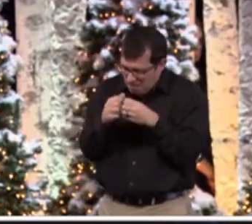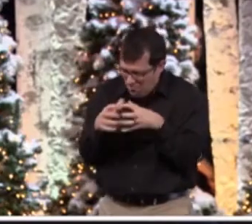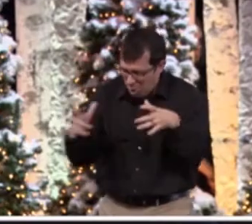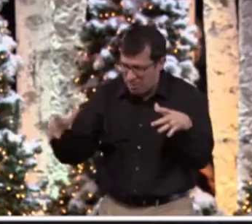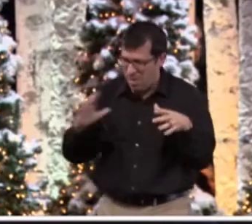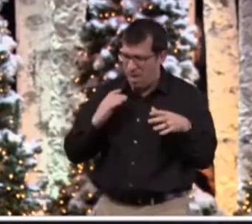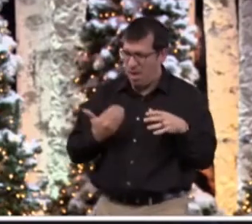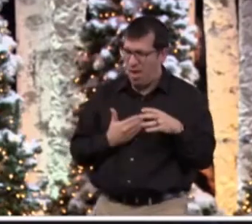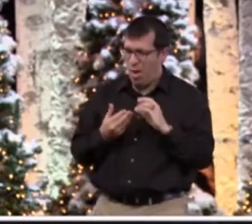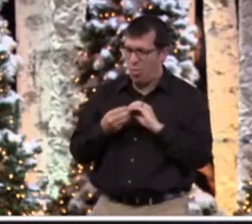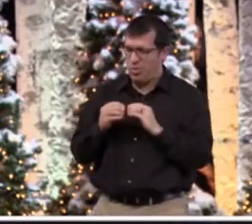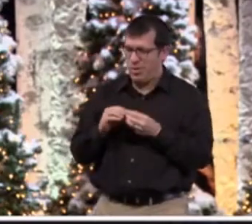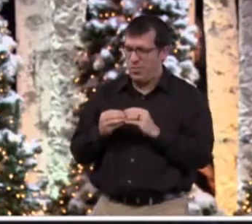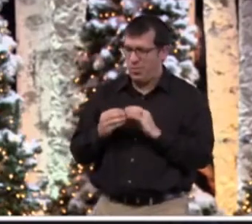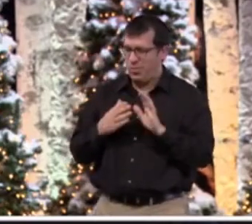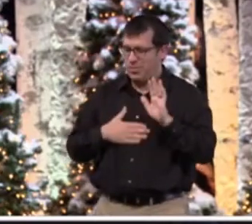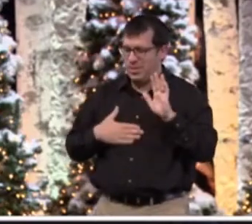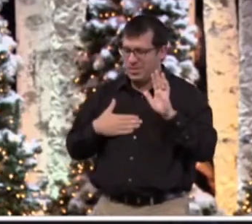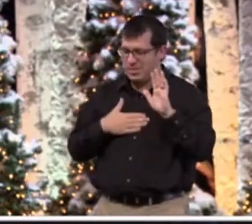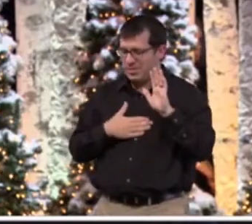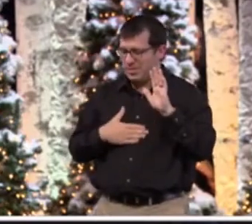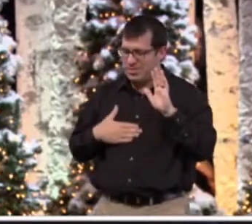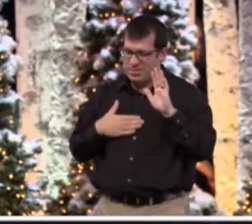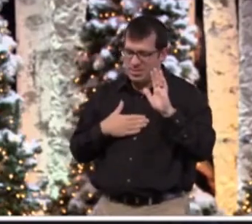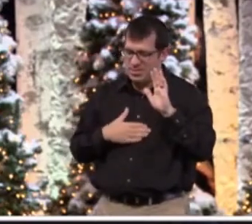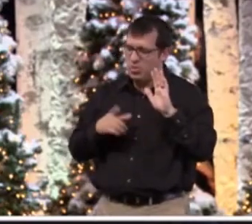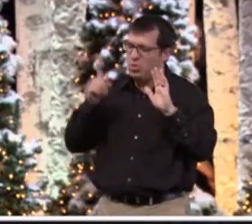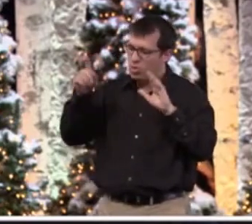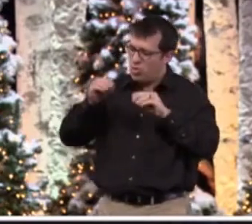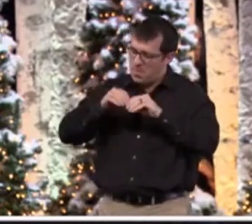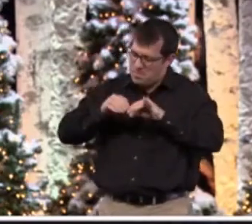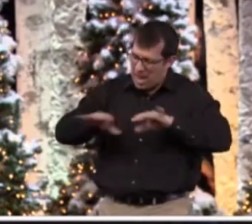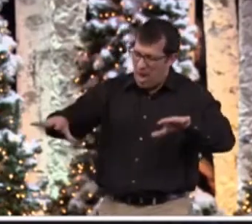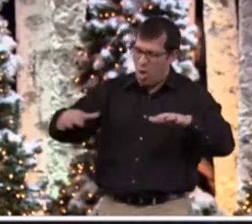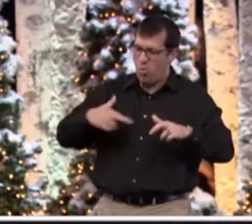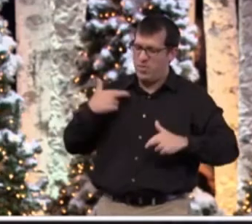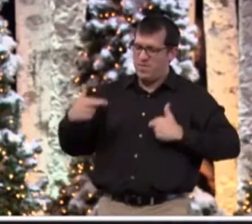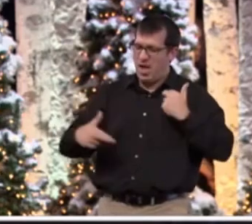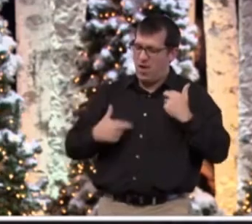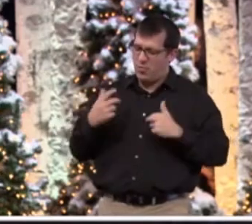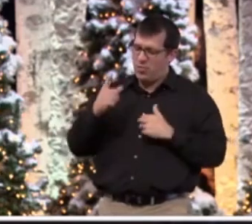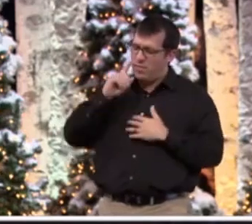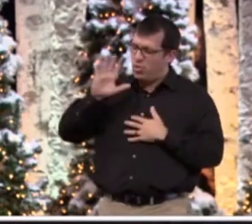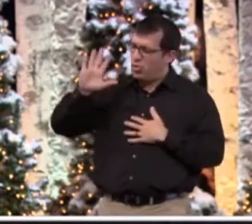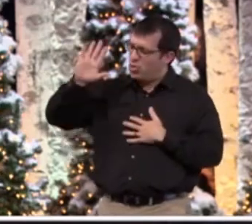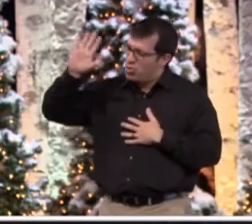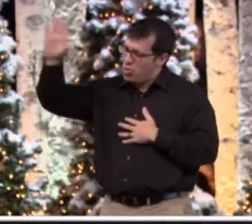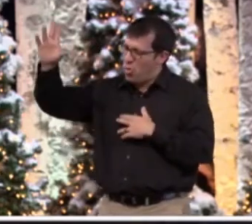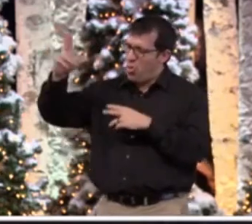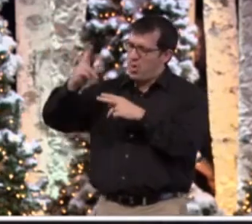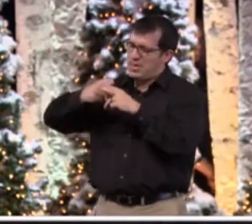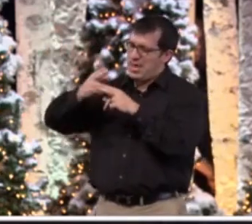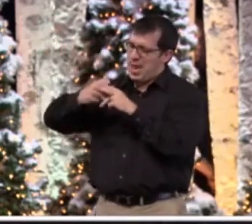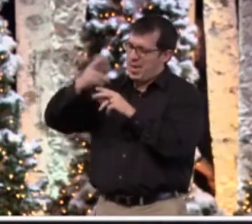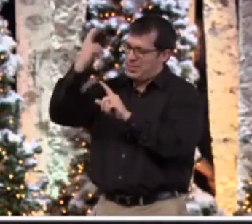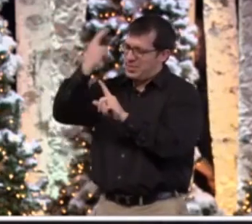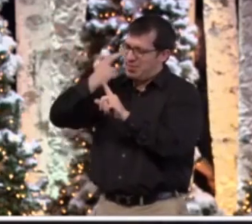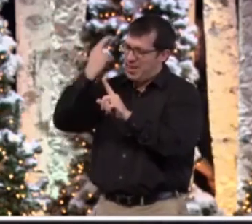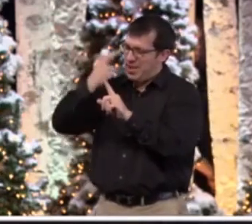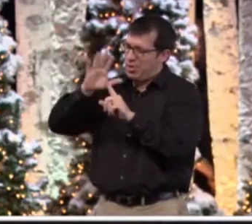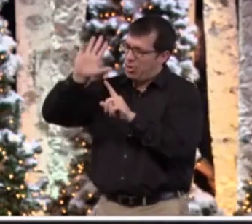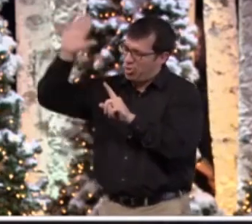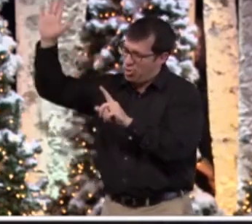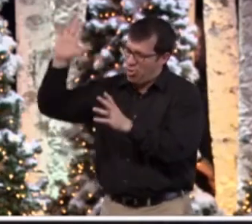हामी प्रार्थना गर्छौँ तपाईँको नाउँको खातिर र महिमाको खातिर जागृति ल्याउनुहोस्।